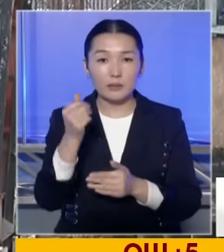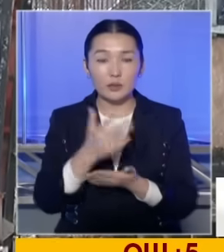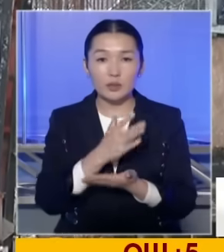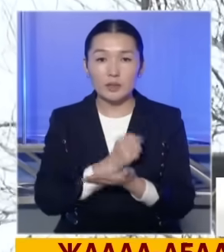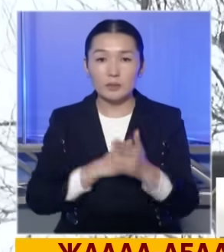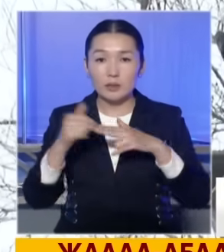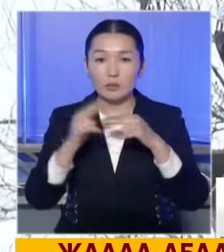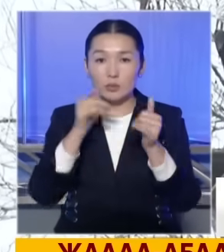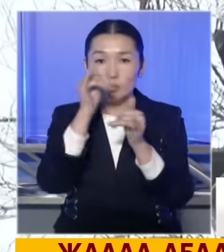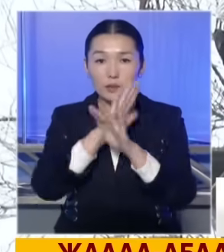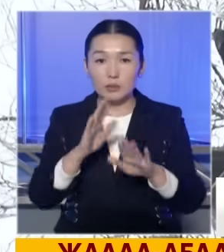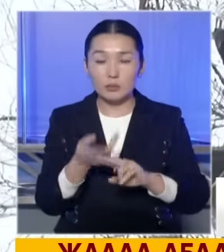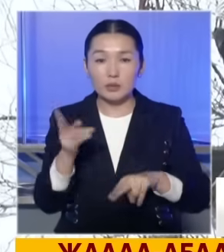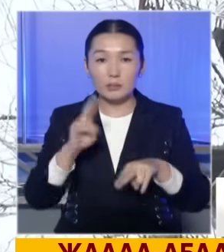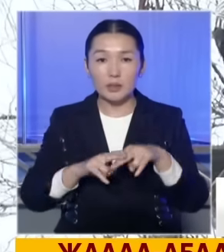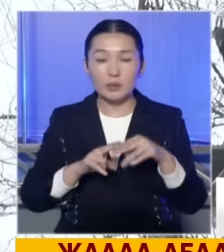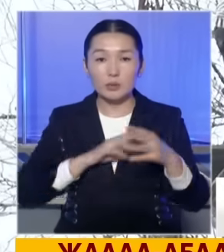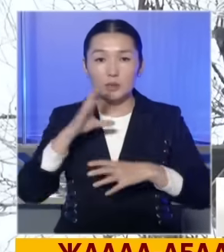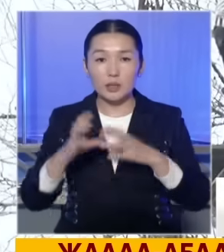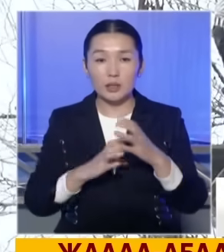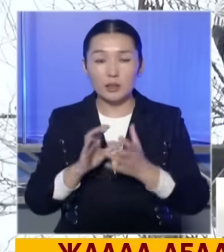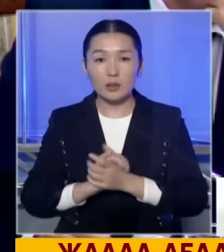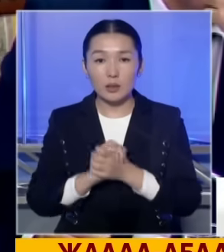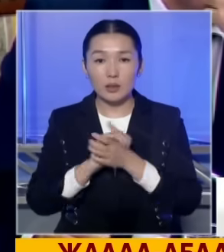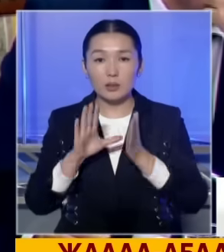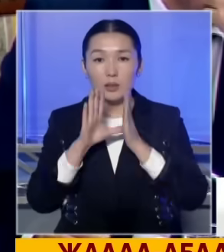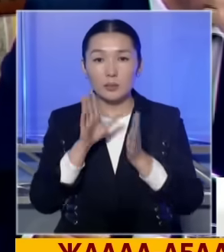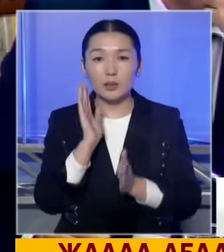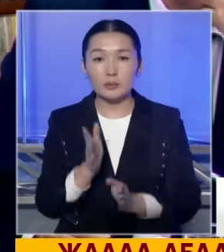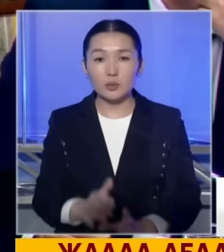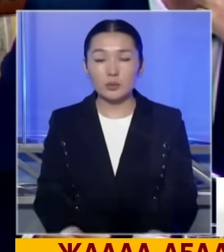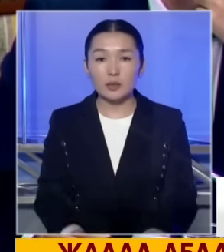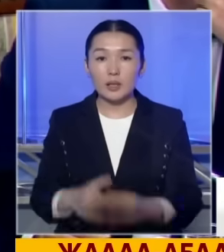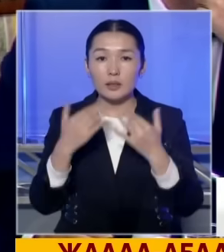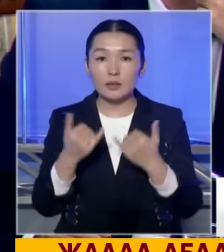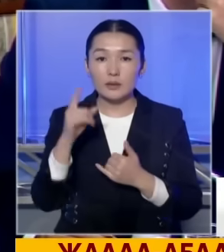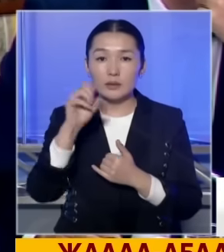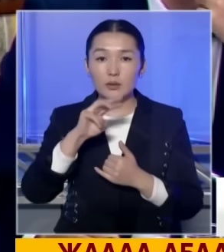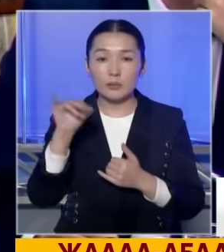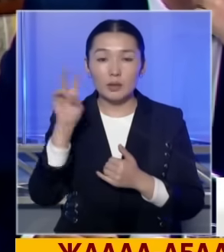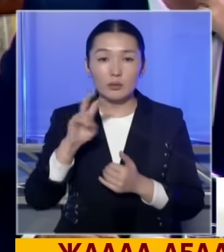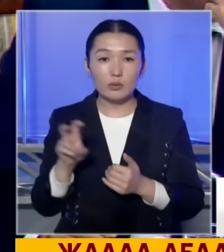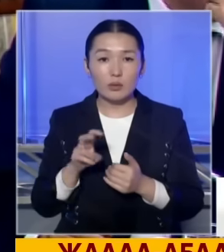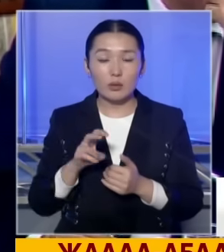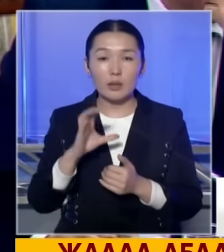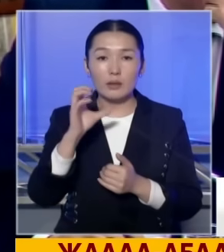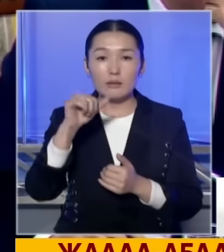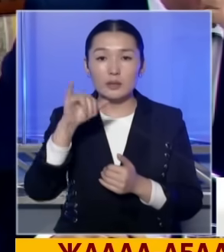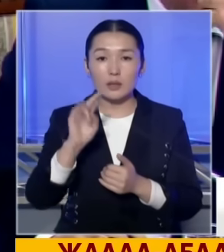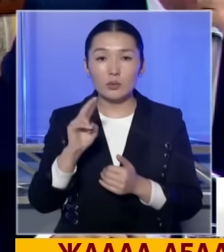куруу мүмкүн эмес. Андыктан эл аралык өнөктөштөр көмөктөшөт. Бүгүнкү күнү 100 миллион доллар Сауд